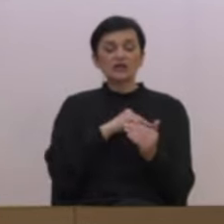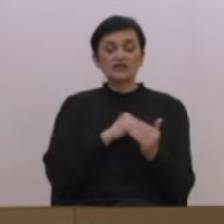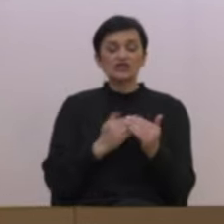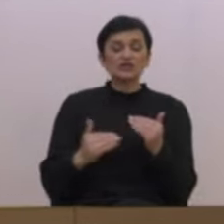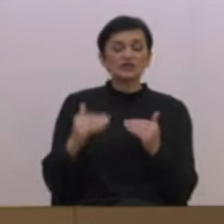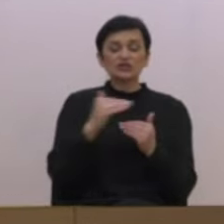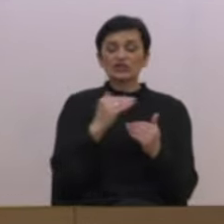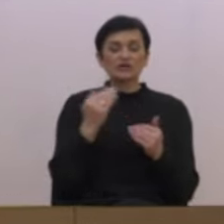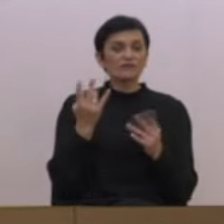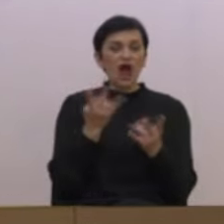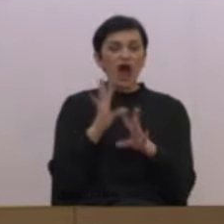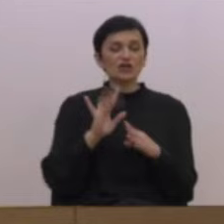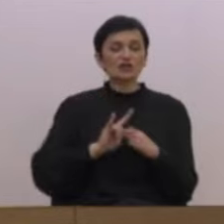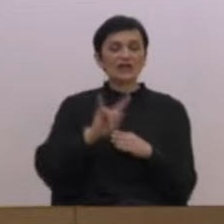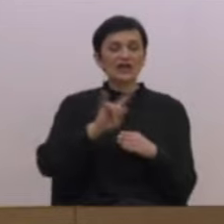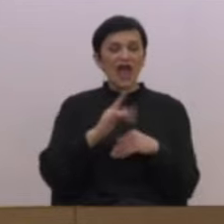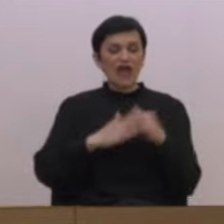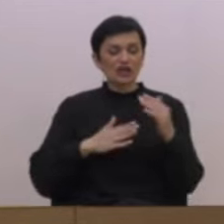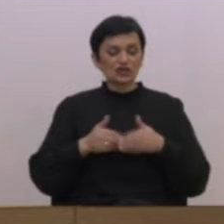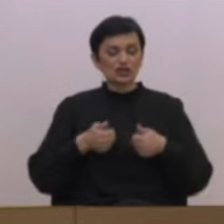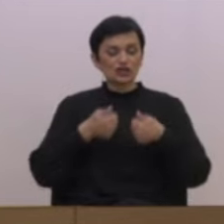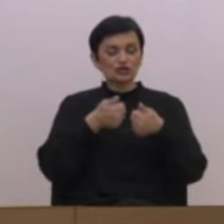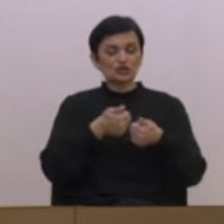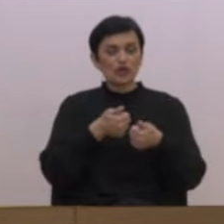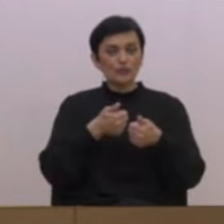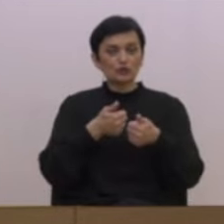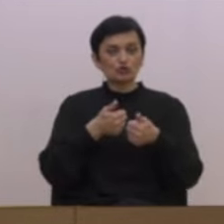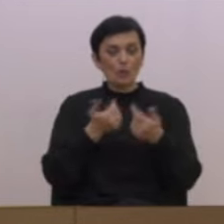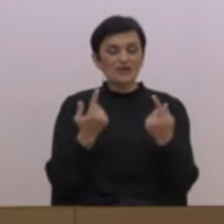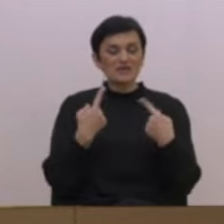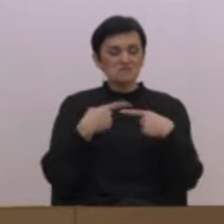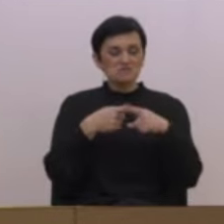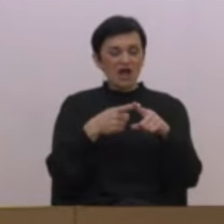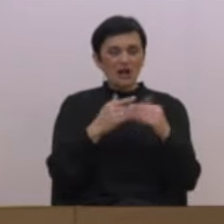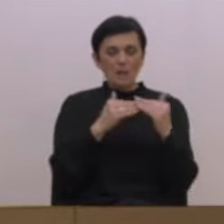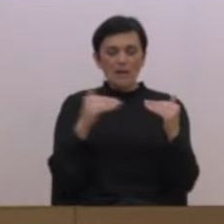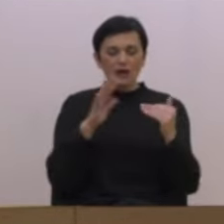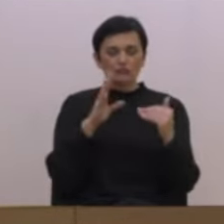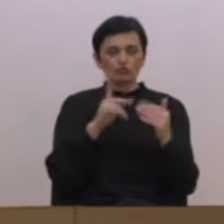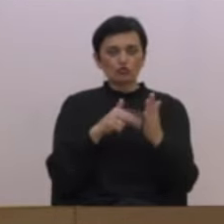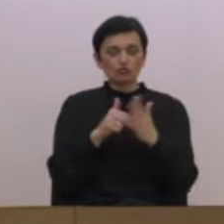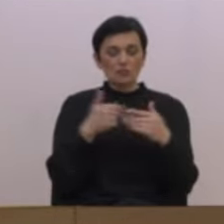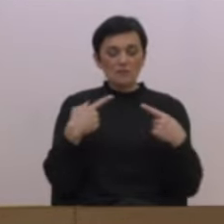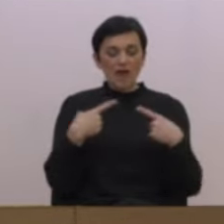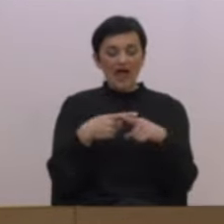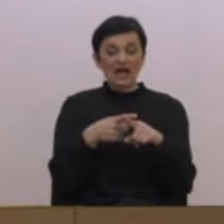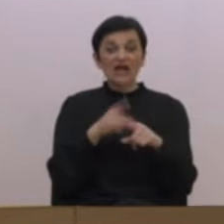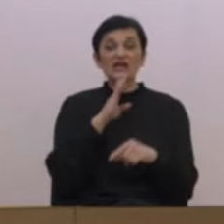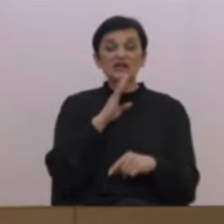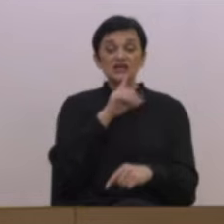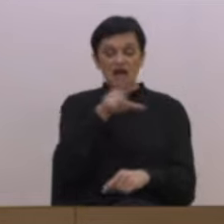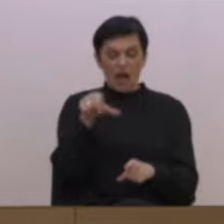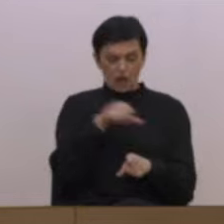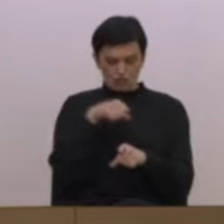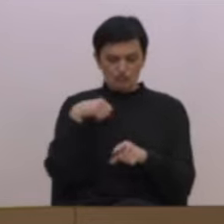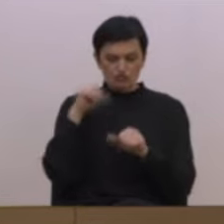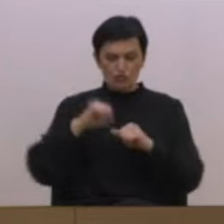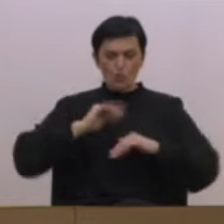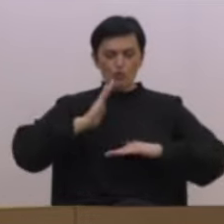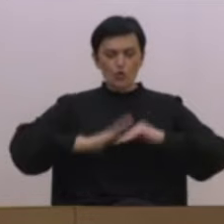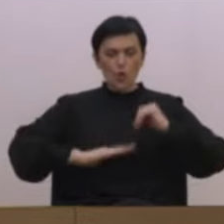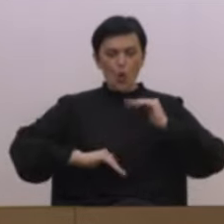ჭირდება ხელოვნური ხელშემწყობი ბარიერები, ესა მექანიზმები უკაცრავად. და ქალებს თავად შეუძლიათ